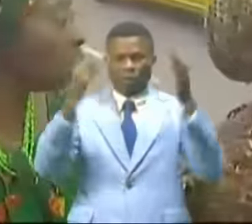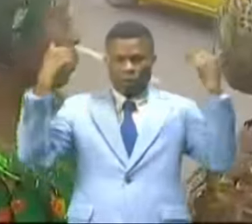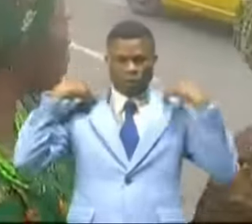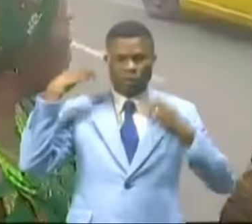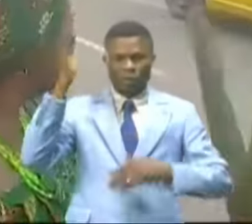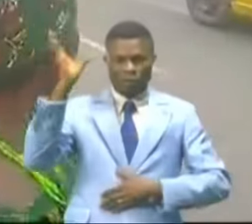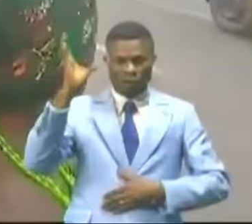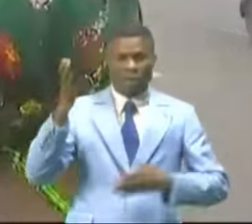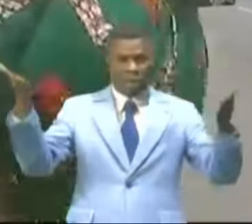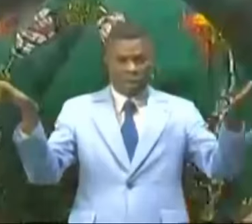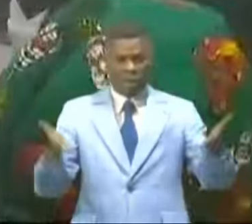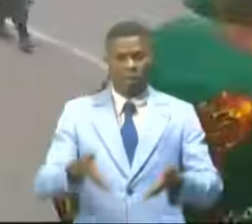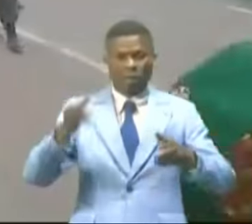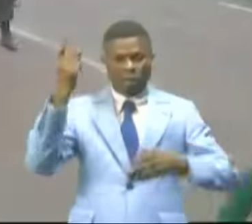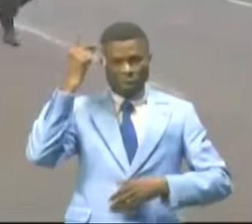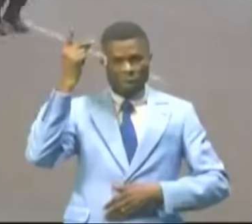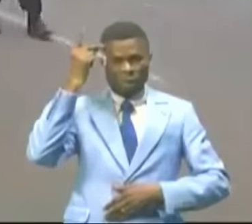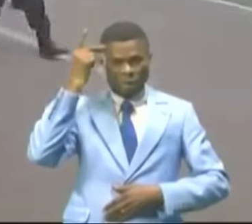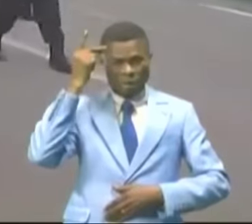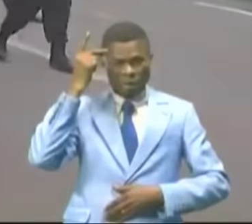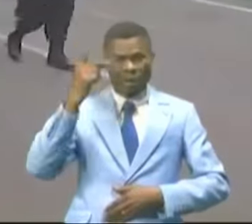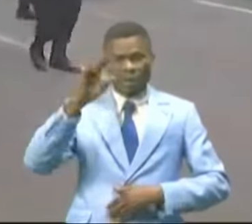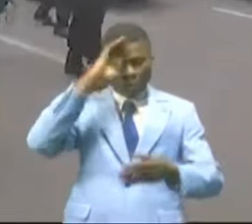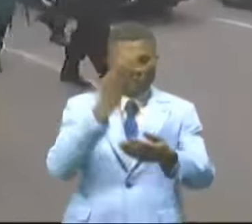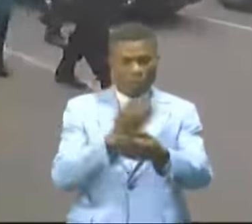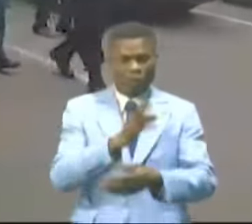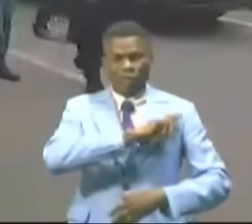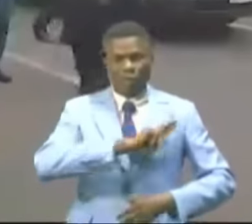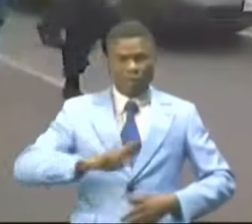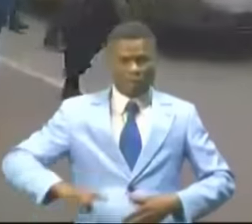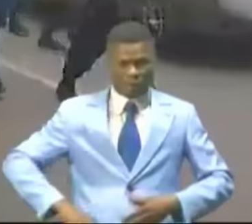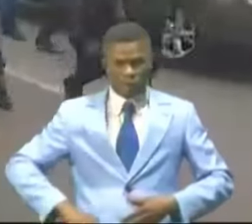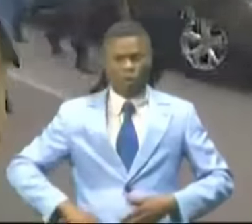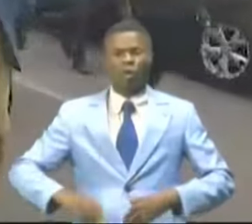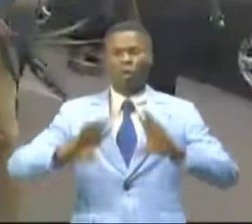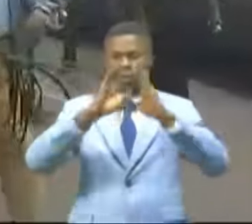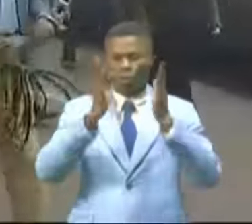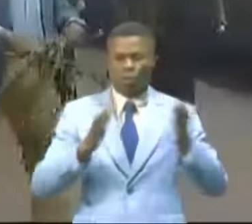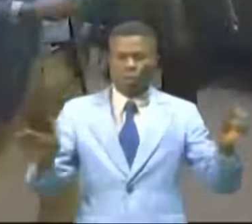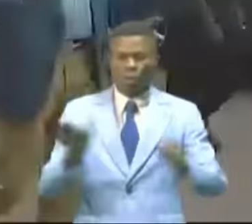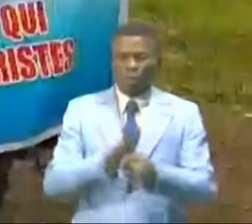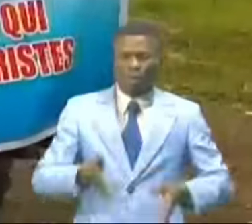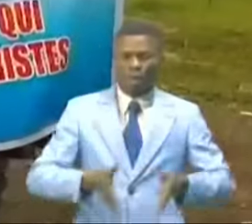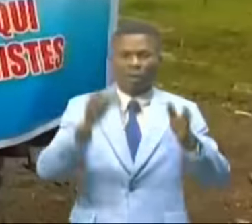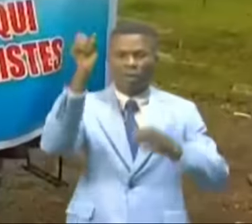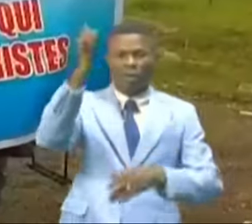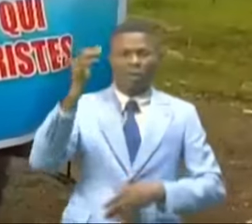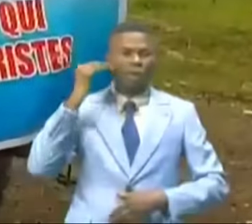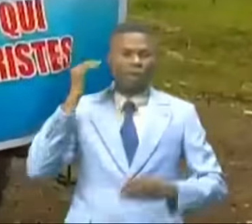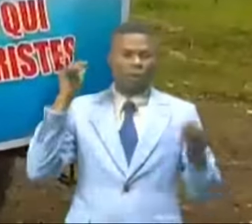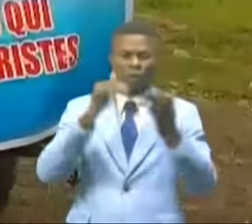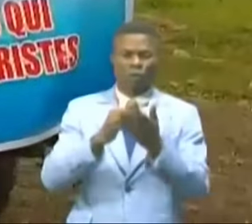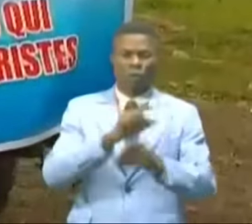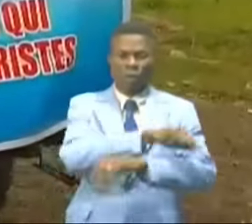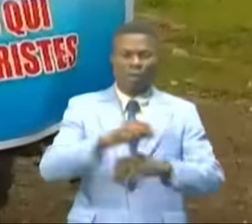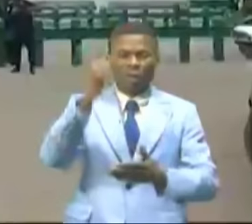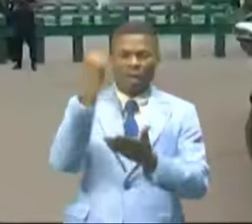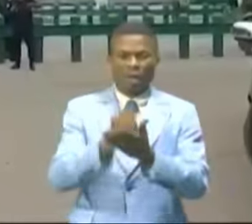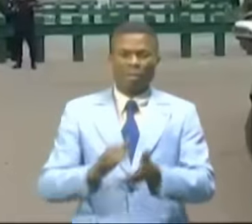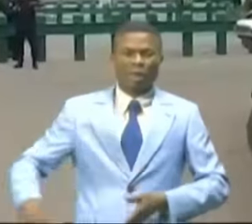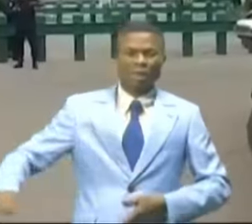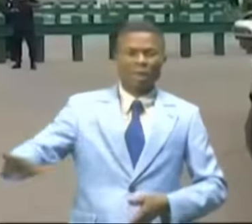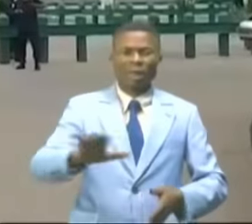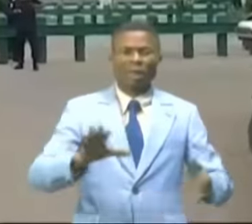coutumiers présents à Kinshasa, princes et princesses, ont investi les boulevards du 30 juin jusqu'à l'ambassade des États-Unis